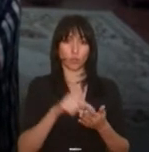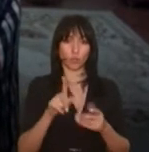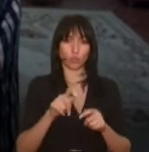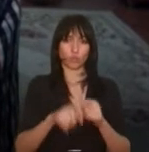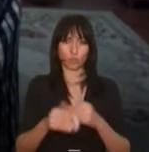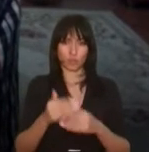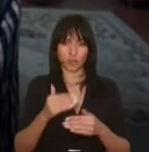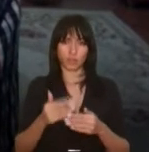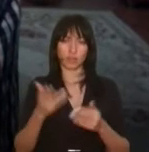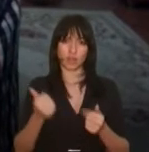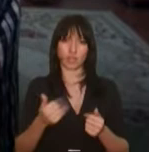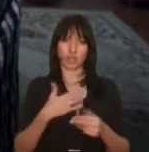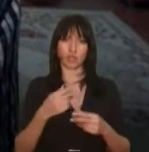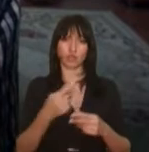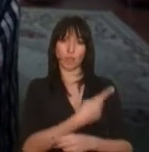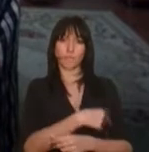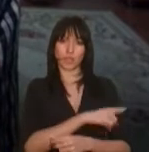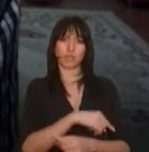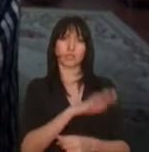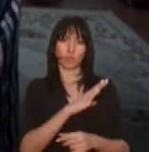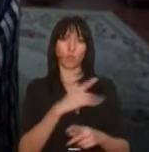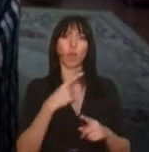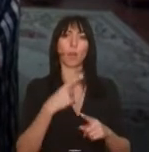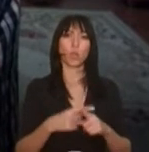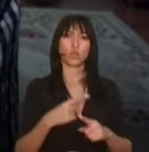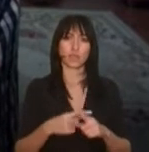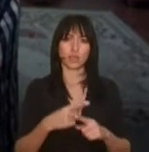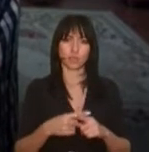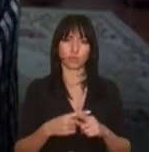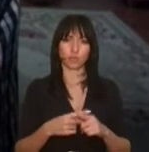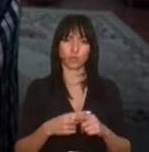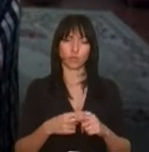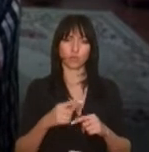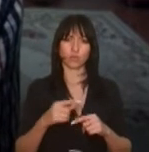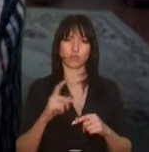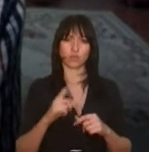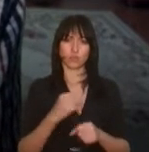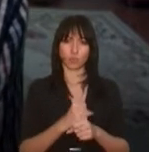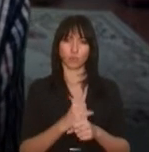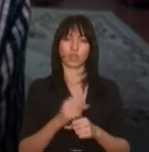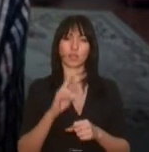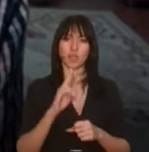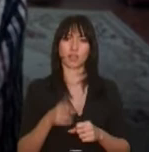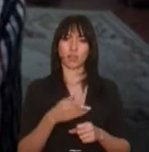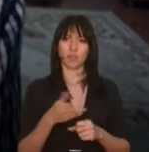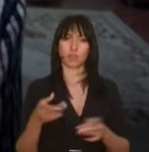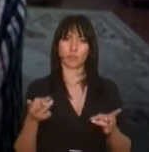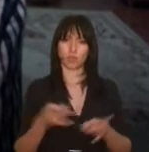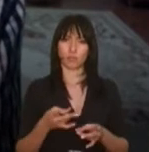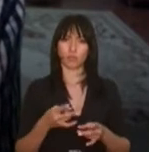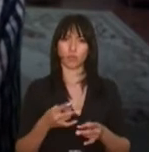радянська медицина була досить позитивною, з тим, що було чітко розписано кратність недоглядів від народження